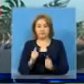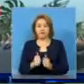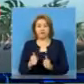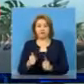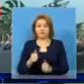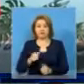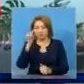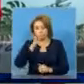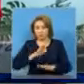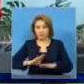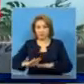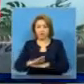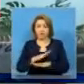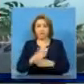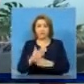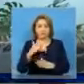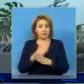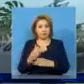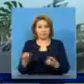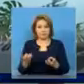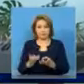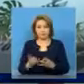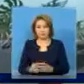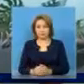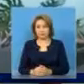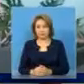отанымызды, өзіміздің Қазақстанымызды қолдауымыз керек.